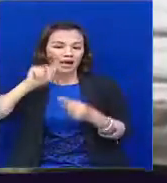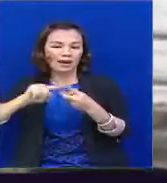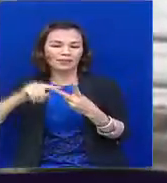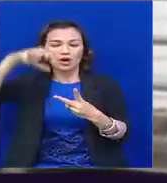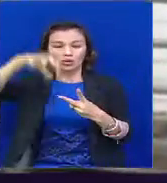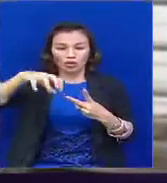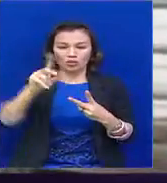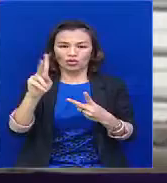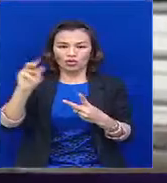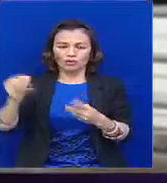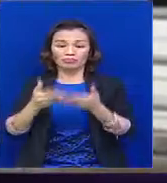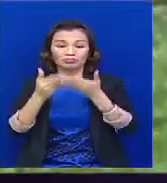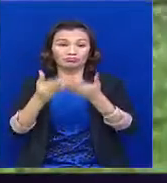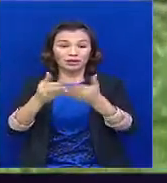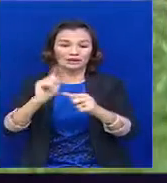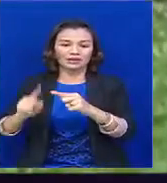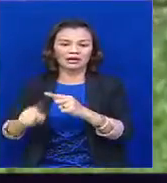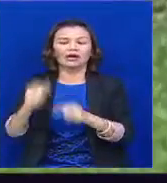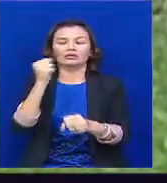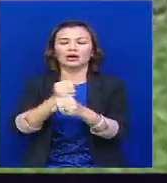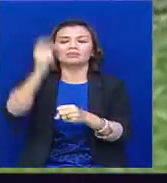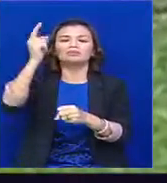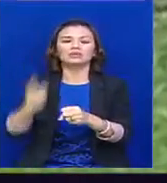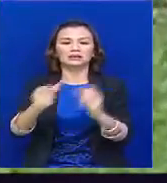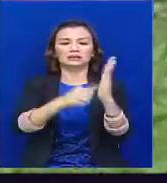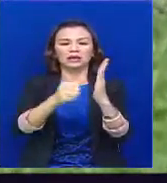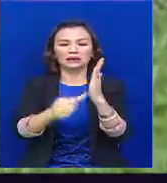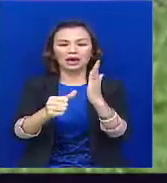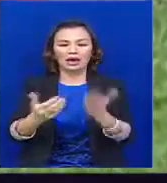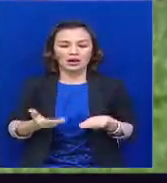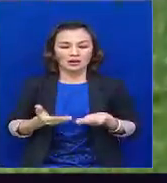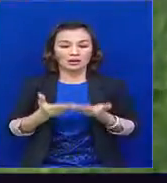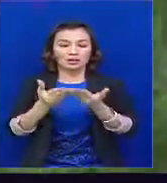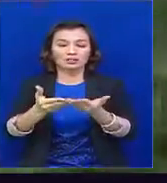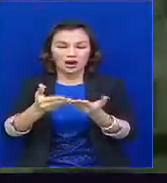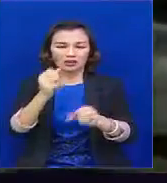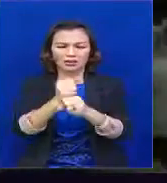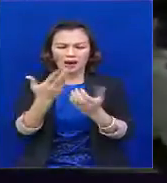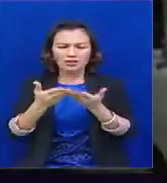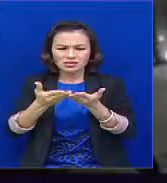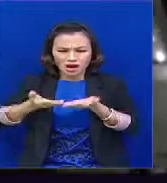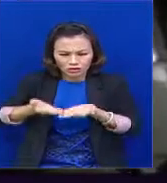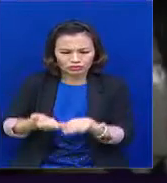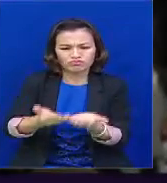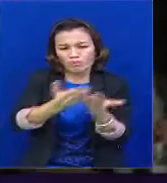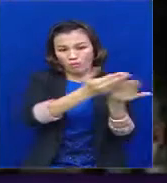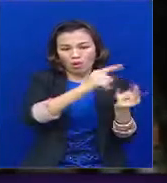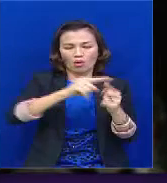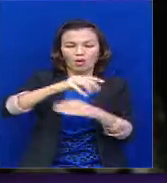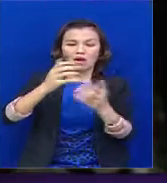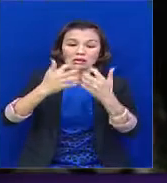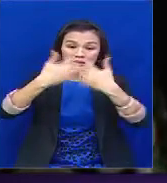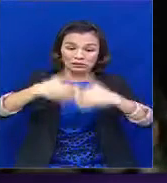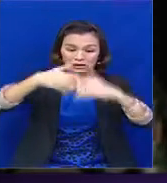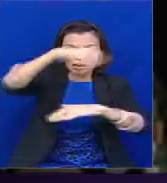ที่เกี่ยวข้องเริ่มดำเนินการอย่างจริงจังโดยใช้เรือกำจัดผักตบชวารถแบ็คโฮรถบรรทุกเทท้